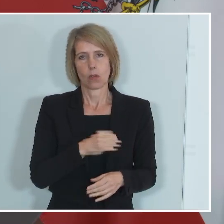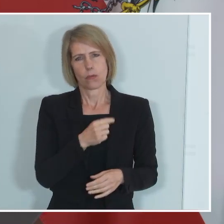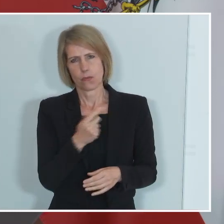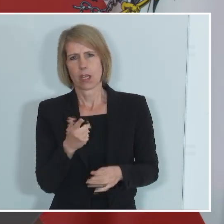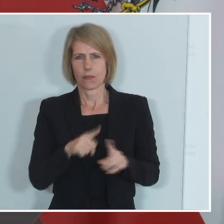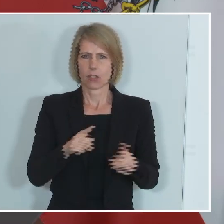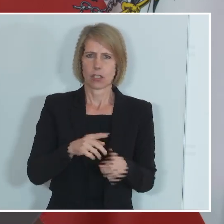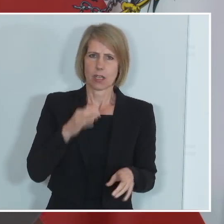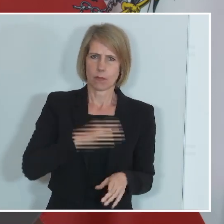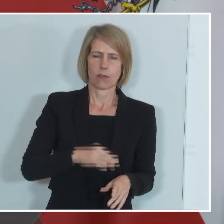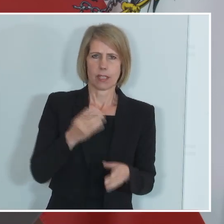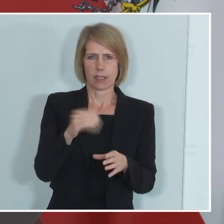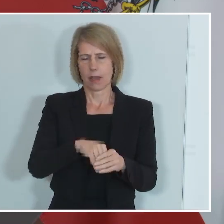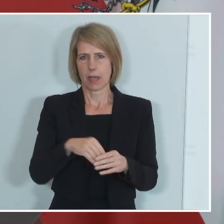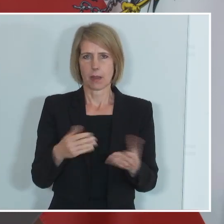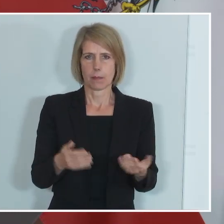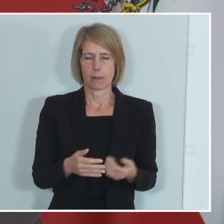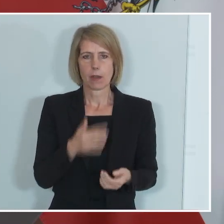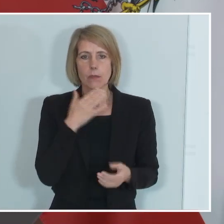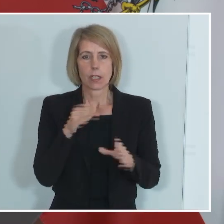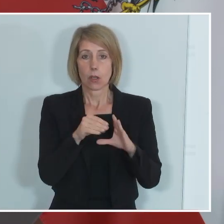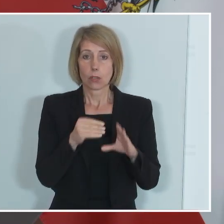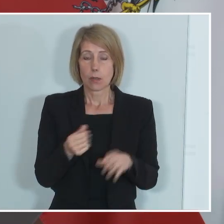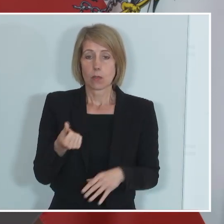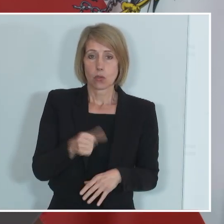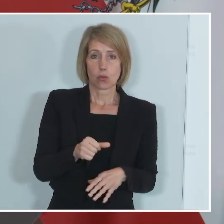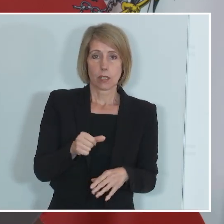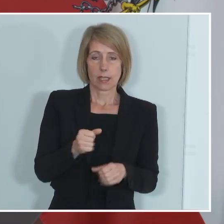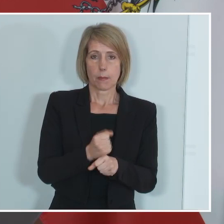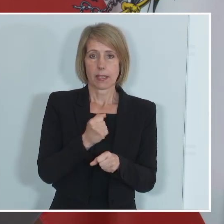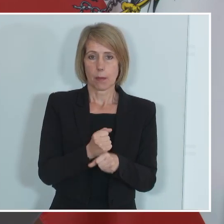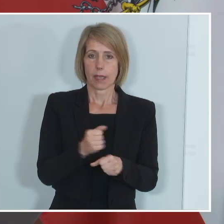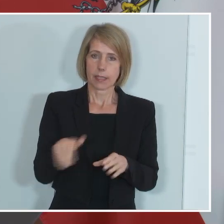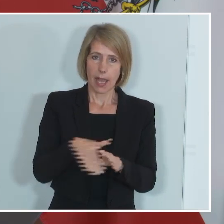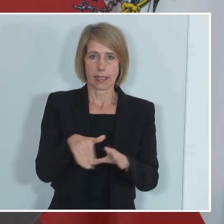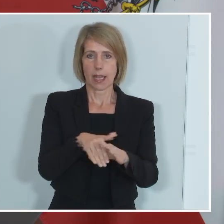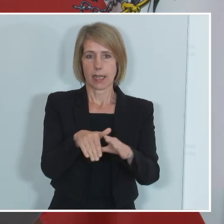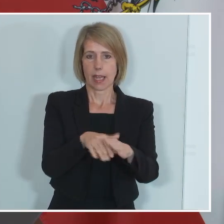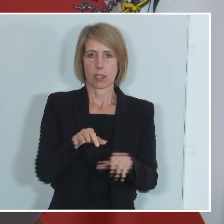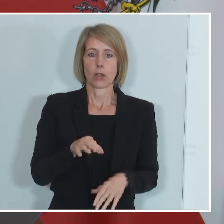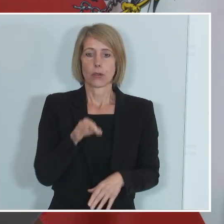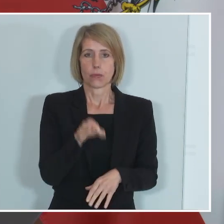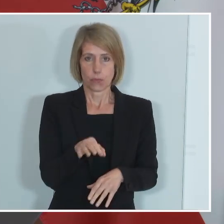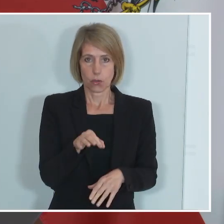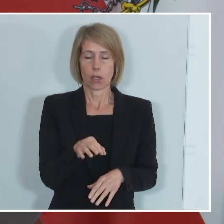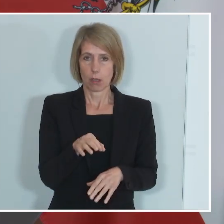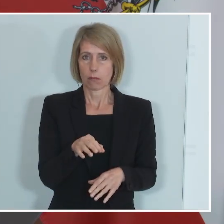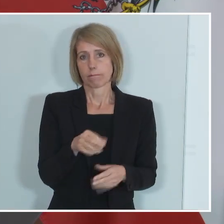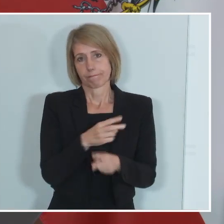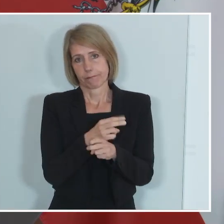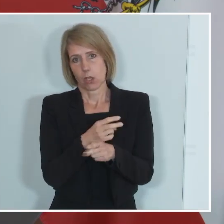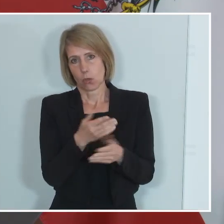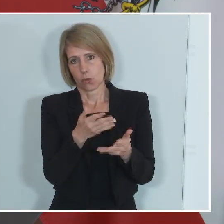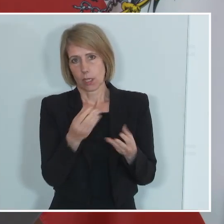ante portas. Viele Unternehmen stellen zusätzliche Mitarbeiterinnen und Mitarbeiter ein, nur um dem eigentlich